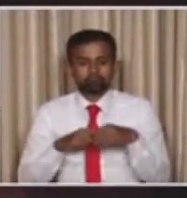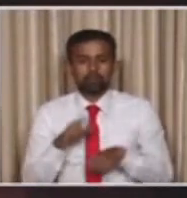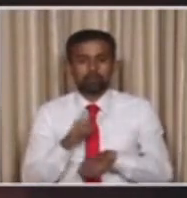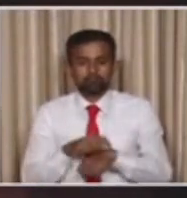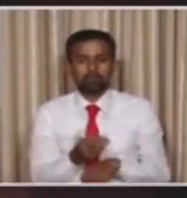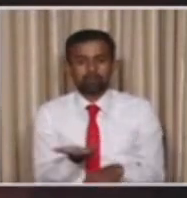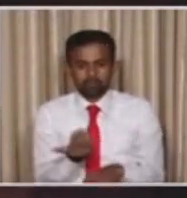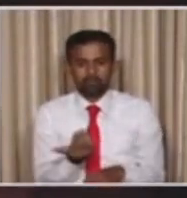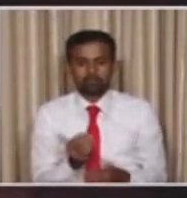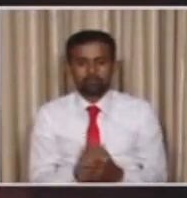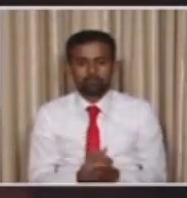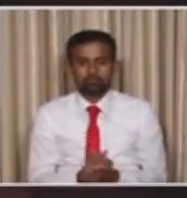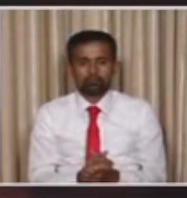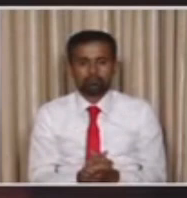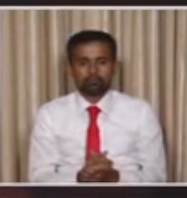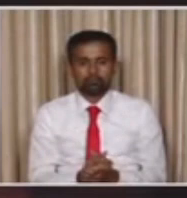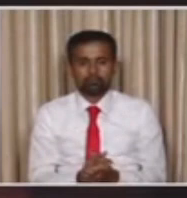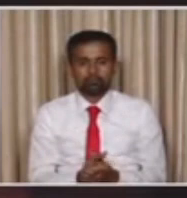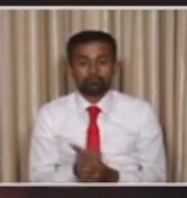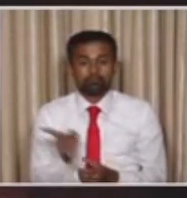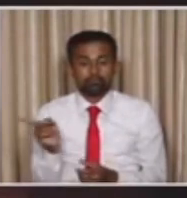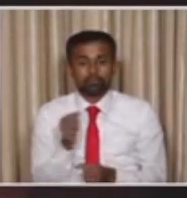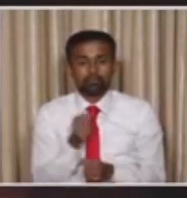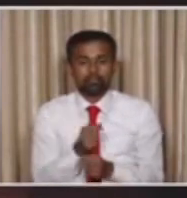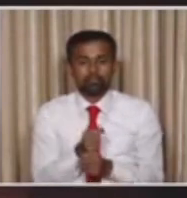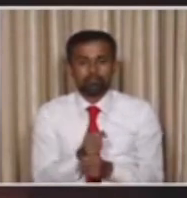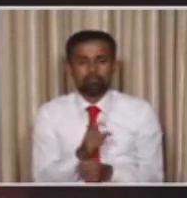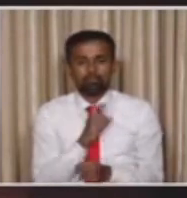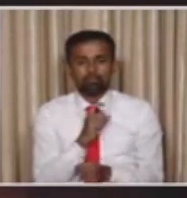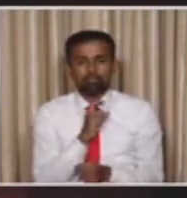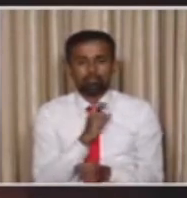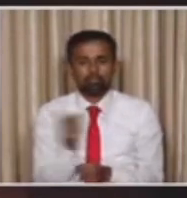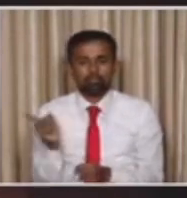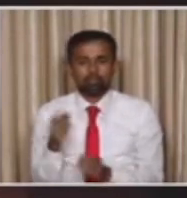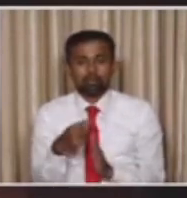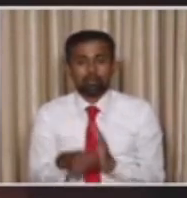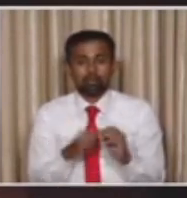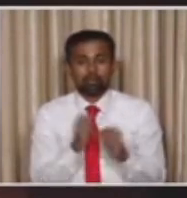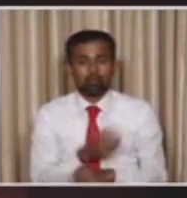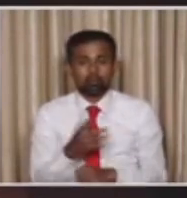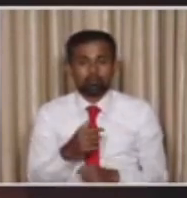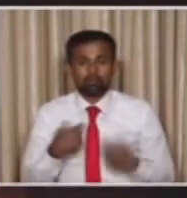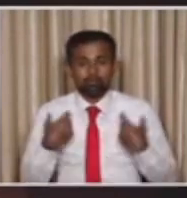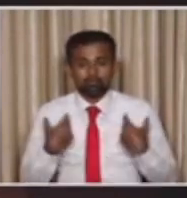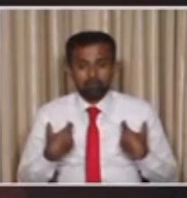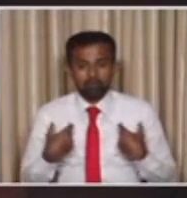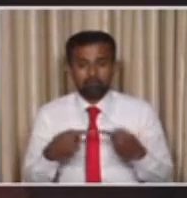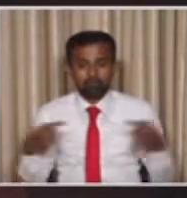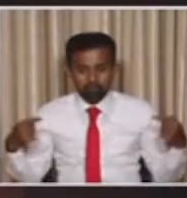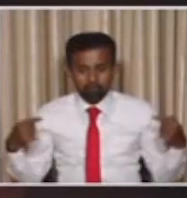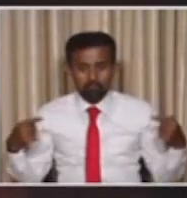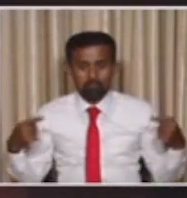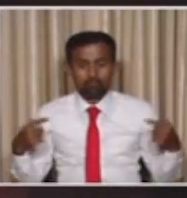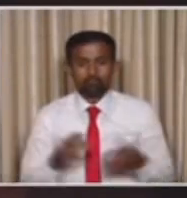දෙන්න. අහන්න. ඒ ආණ්ඩු පක්ෂය දෙන්න. ඒක අහන්නේ. රට බංගල් දෙන්න තමයි තුමායි කරගෙන යන්නේ. වෙනද කරගෙන